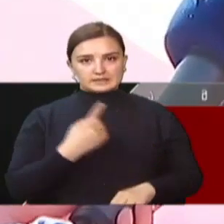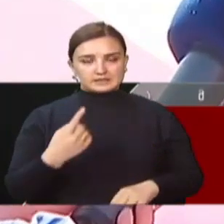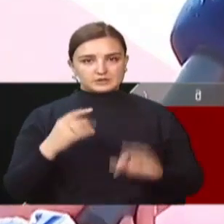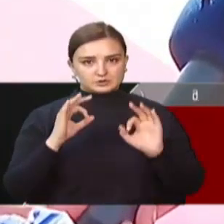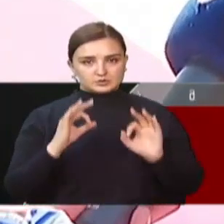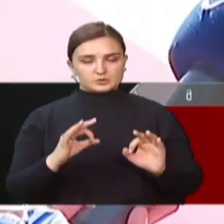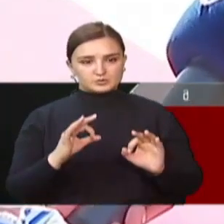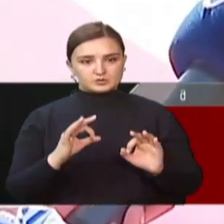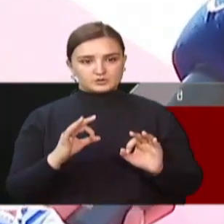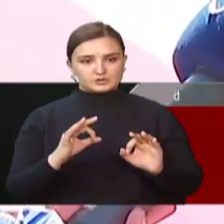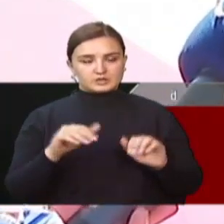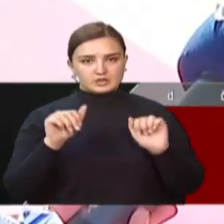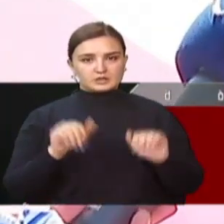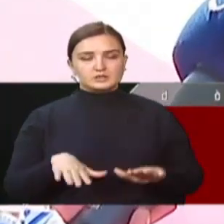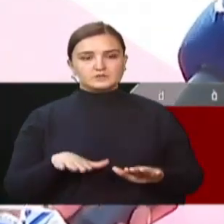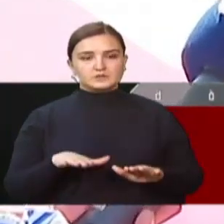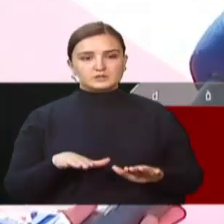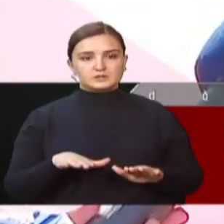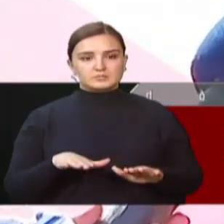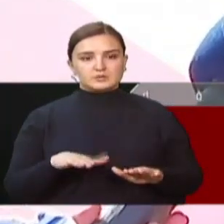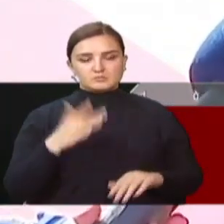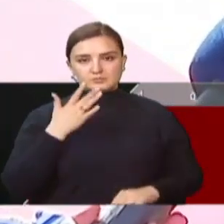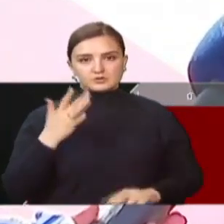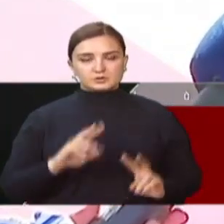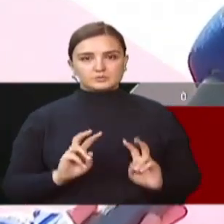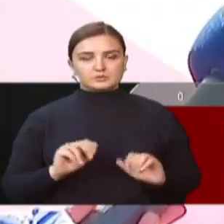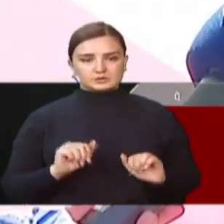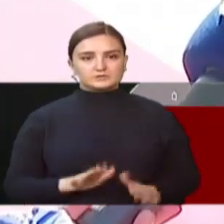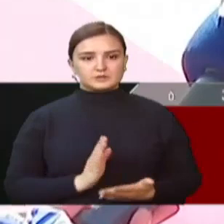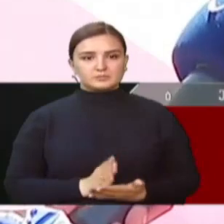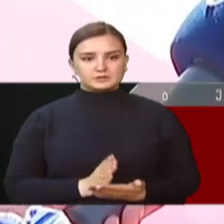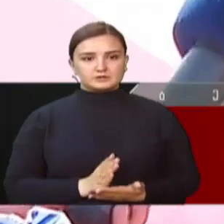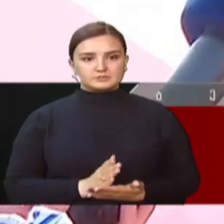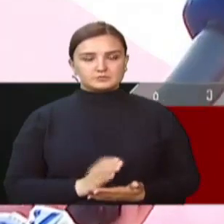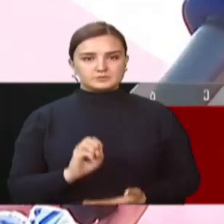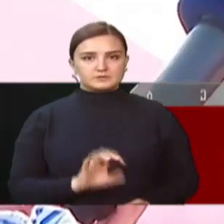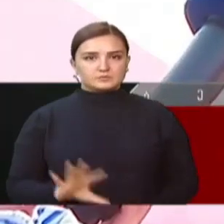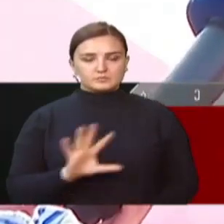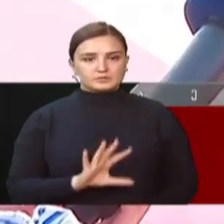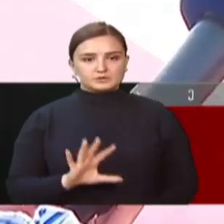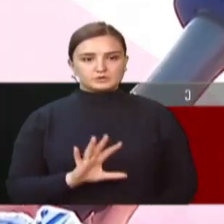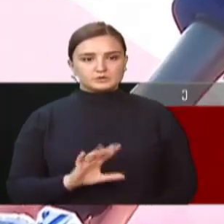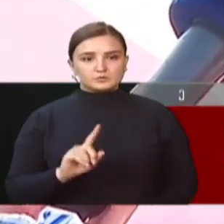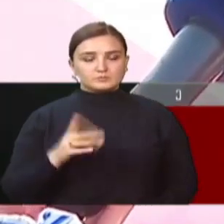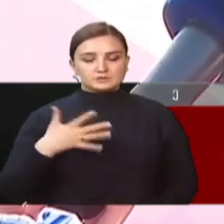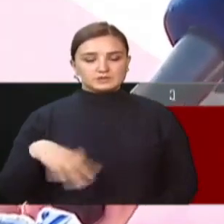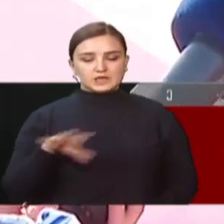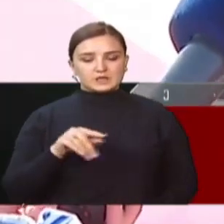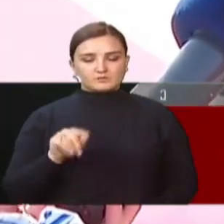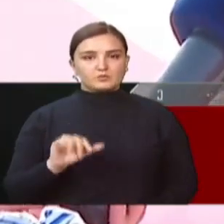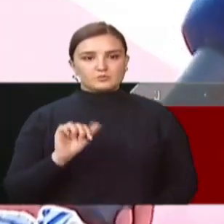სწორი გადაწყვეტილება პოლიტიკური გადაწყვეტილება არსებობს ევროპაში. რომ საქართველოსაც